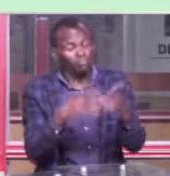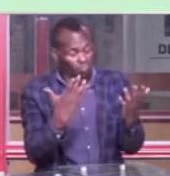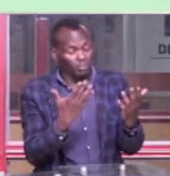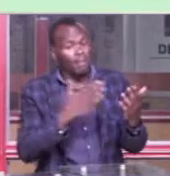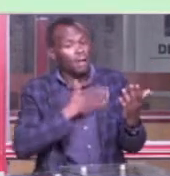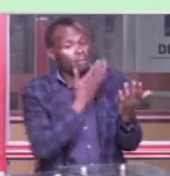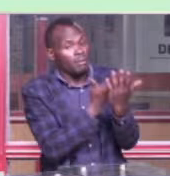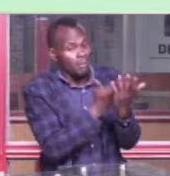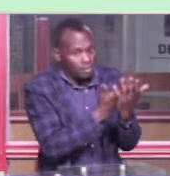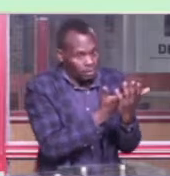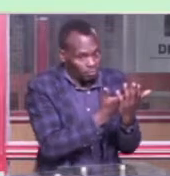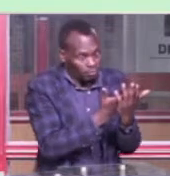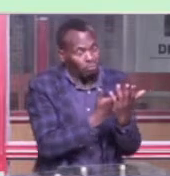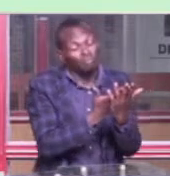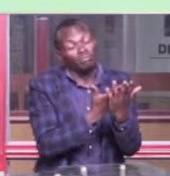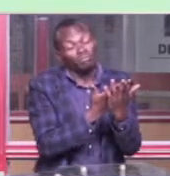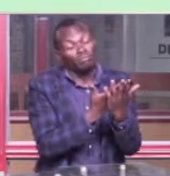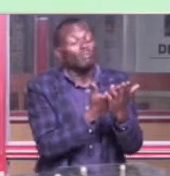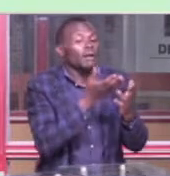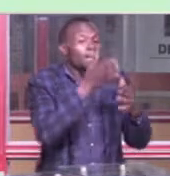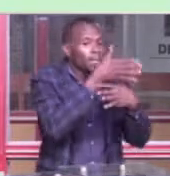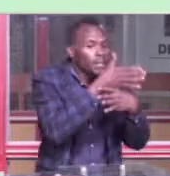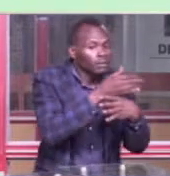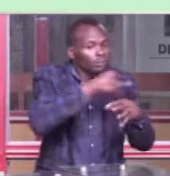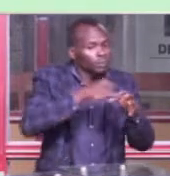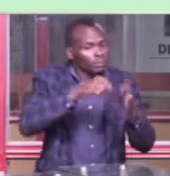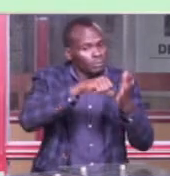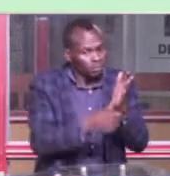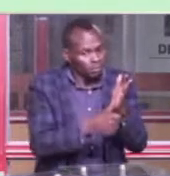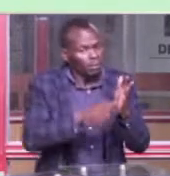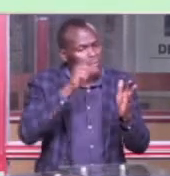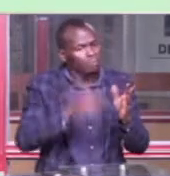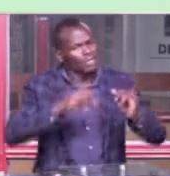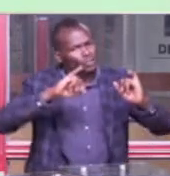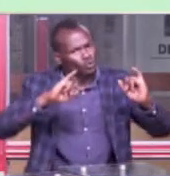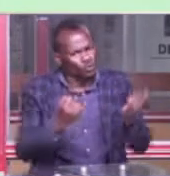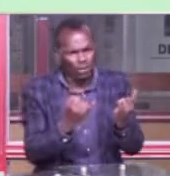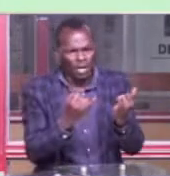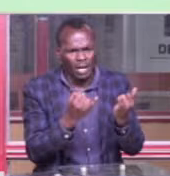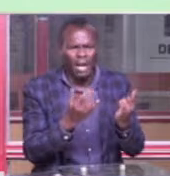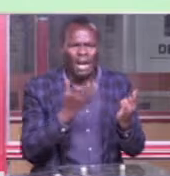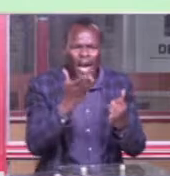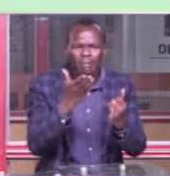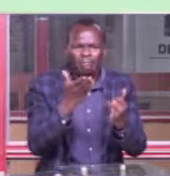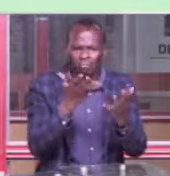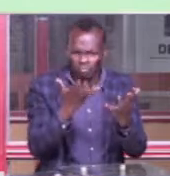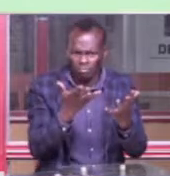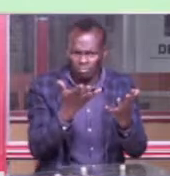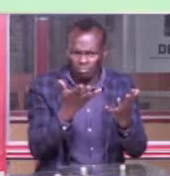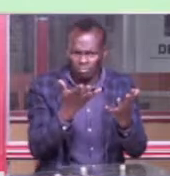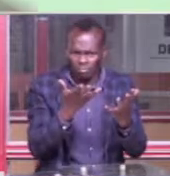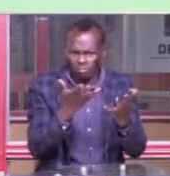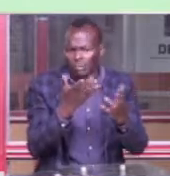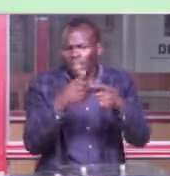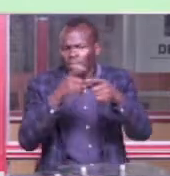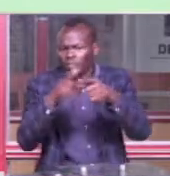the internal affairs is that we need to have well designated points of entry so that when we are sending health workers and